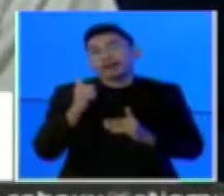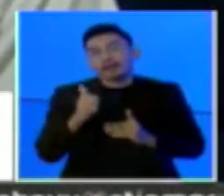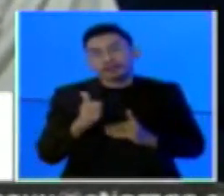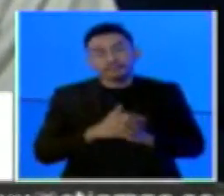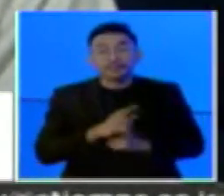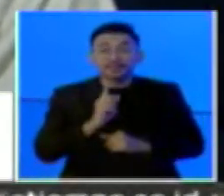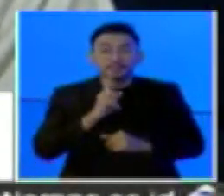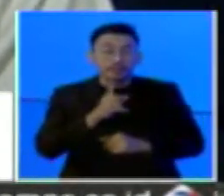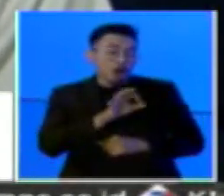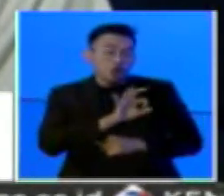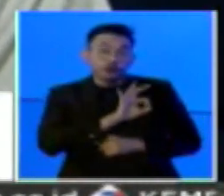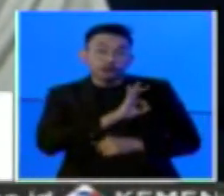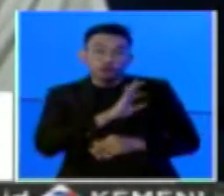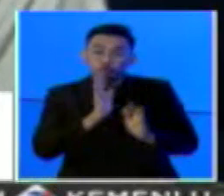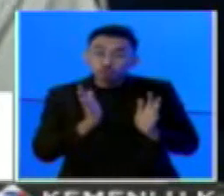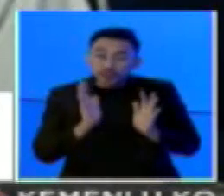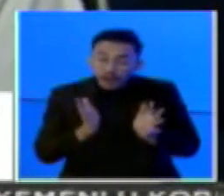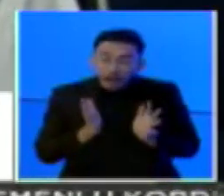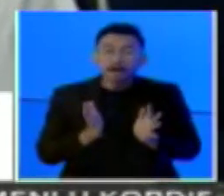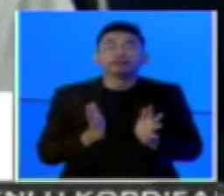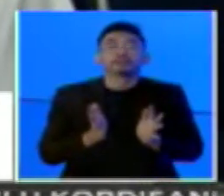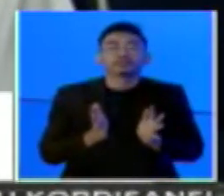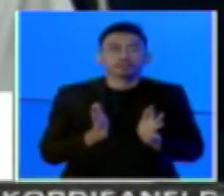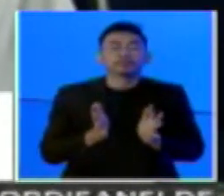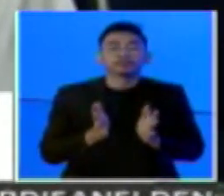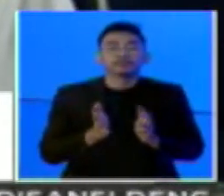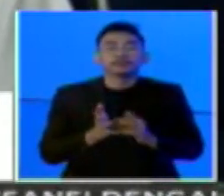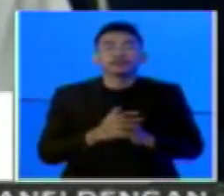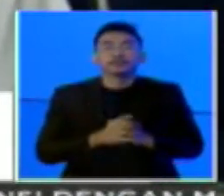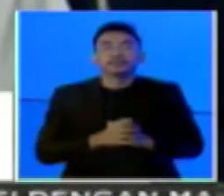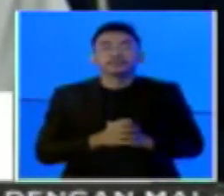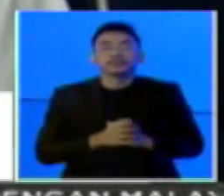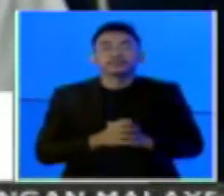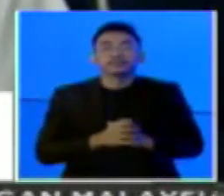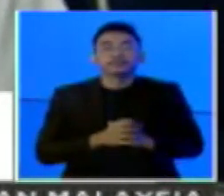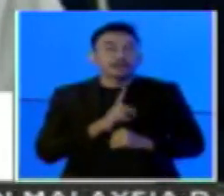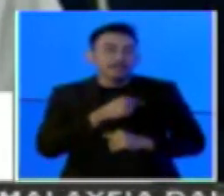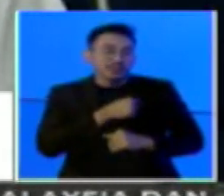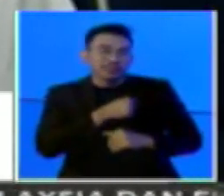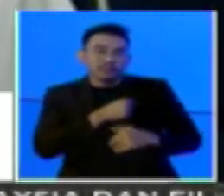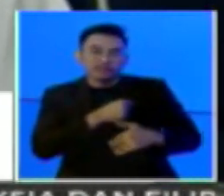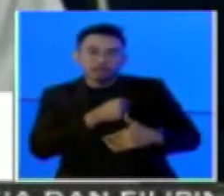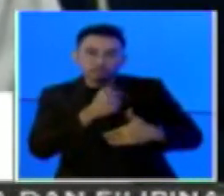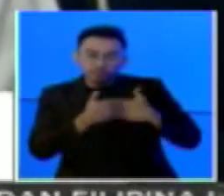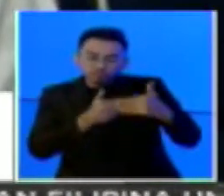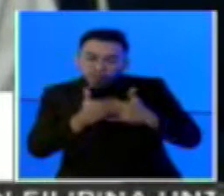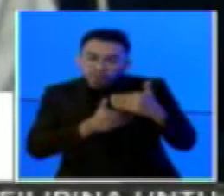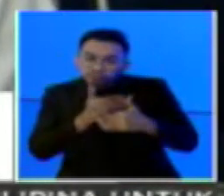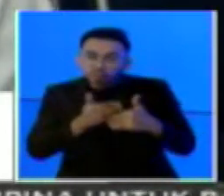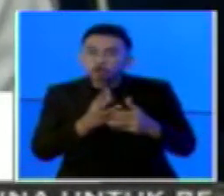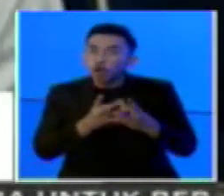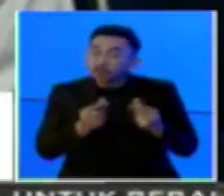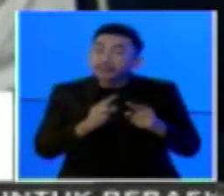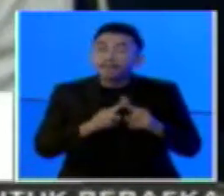sesuatu, itu kita harus melihat ada satu karat di satu tempat yang kita tanggulangi. Tapi itu sudah jendela mata kita untuk melihat